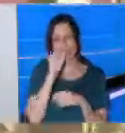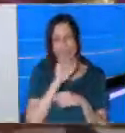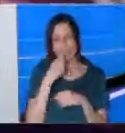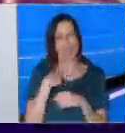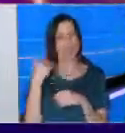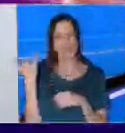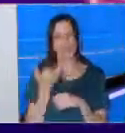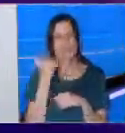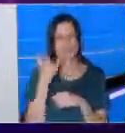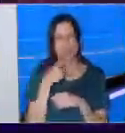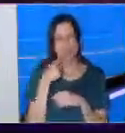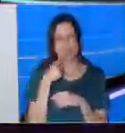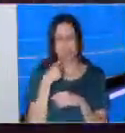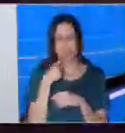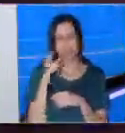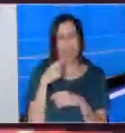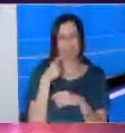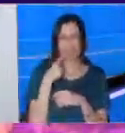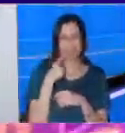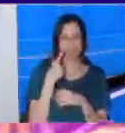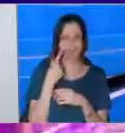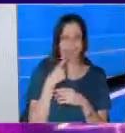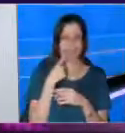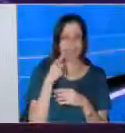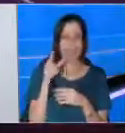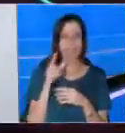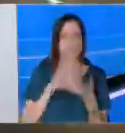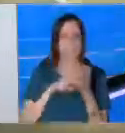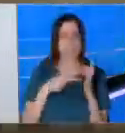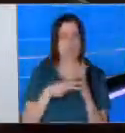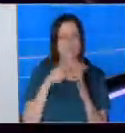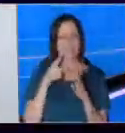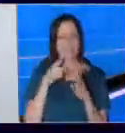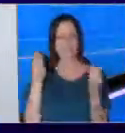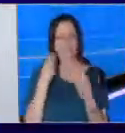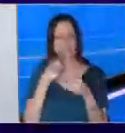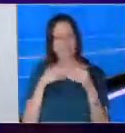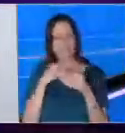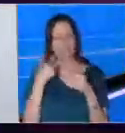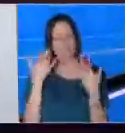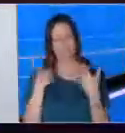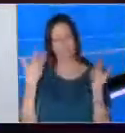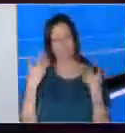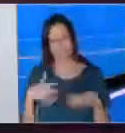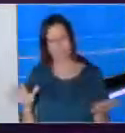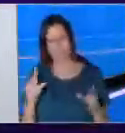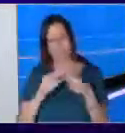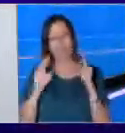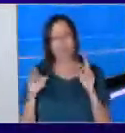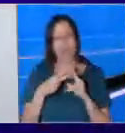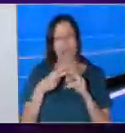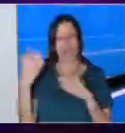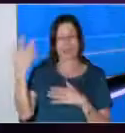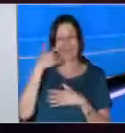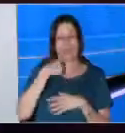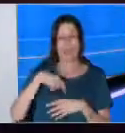אני תמיד טען שהטענה הפוליטית היא טענה שמשתמשים בה כשאנחנו נכשלים. העולם כולו נגדנו.